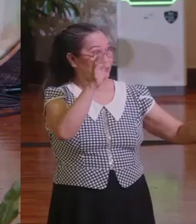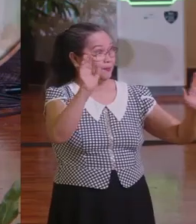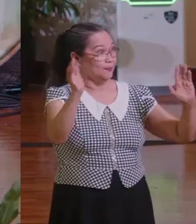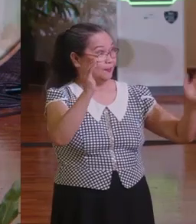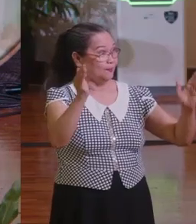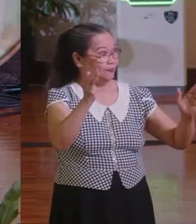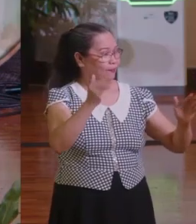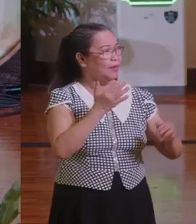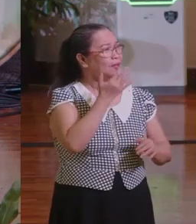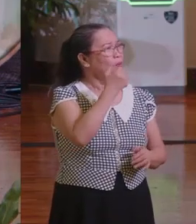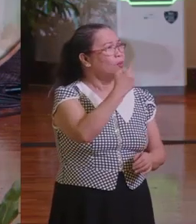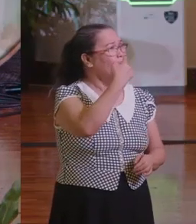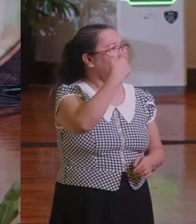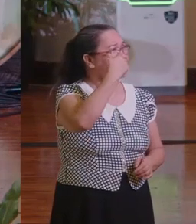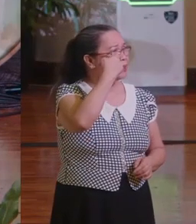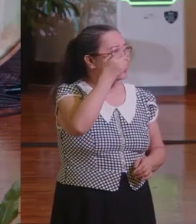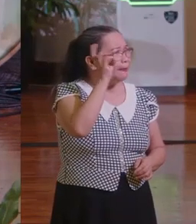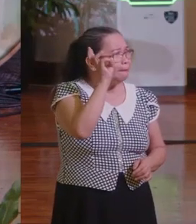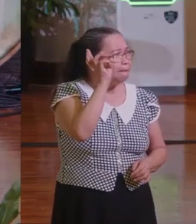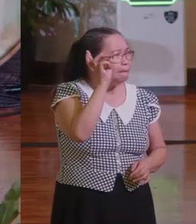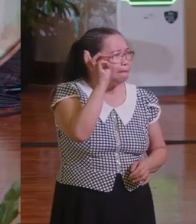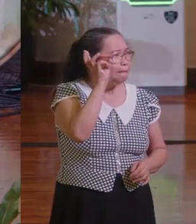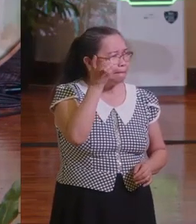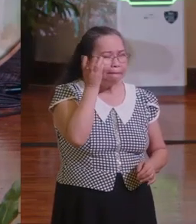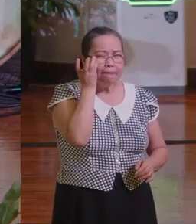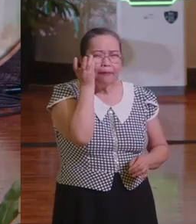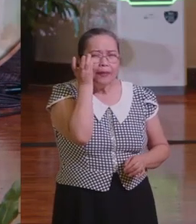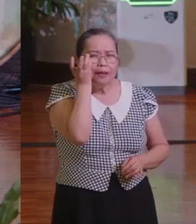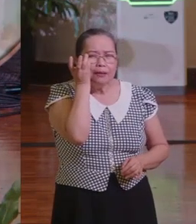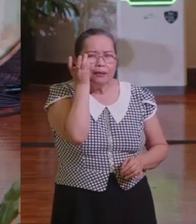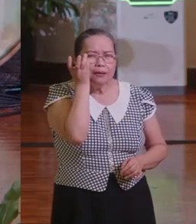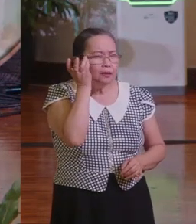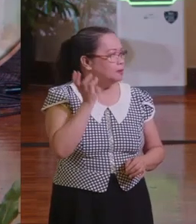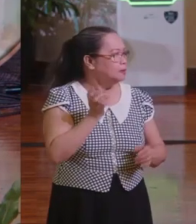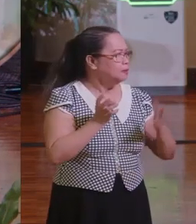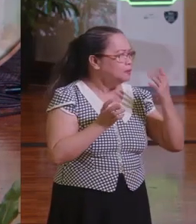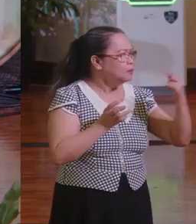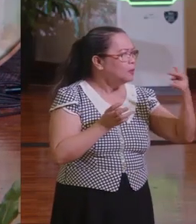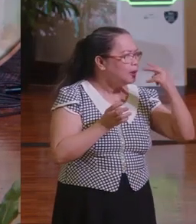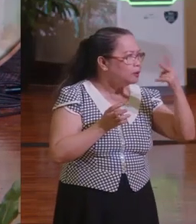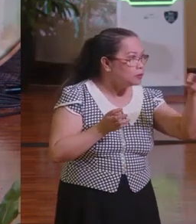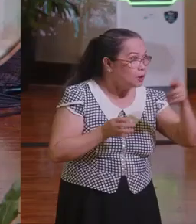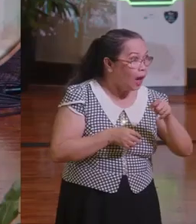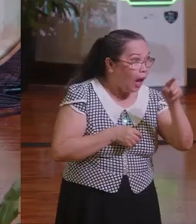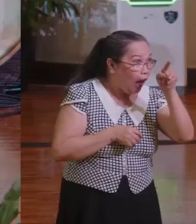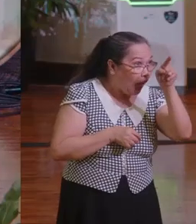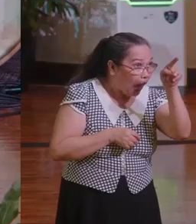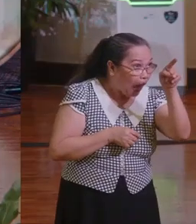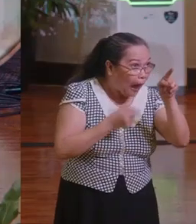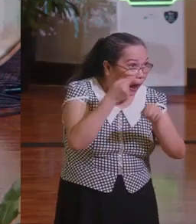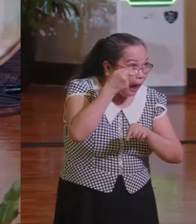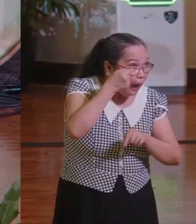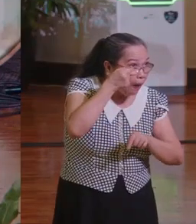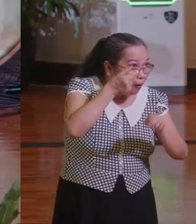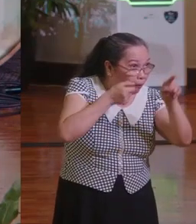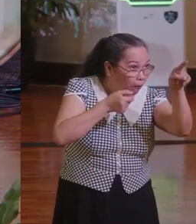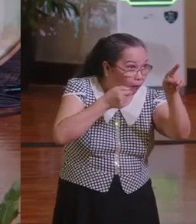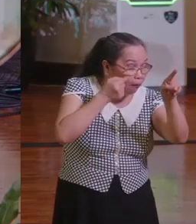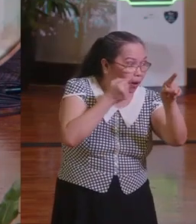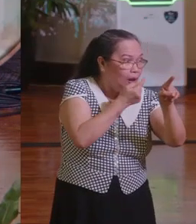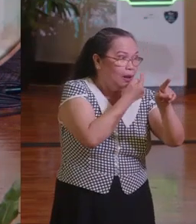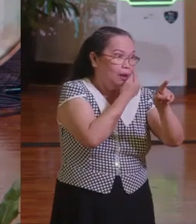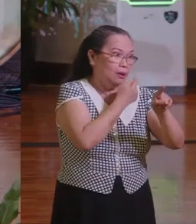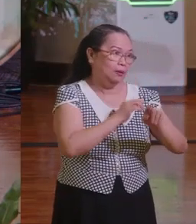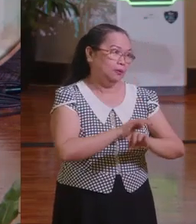doon ito, why do you see the speck that is in your brother's eye? Bakit niyo nakikita yung kalinggit-linggit na puwing na